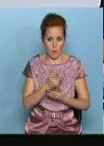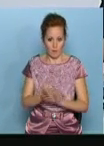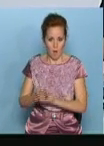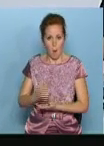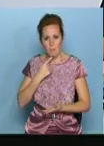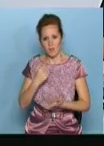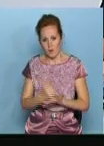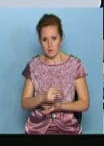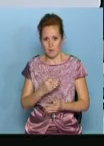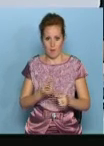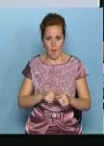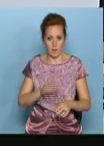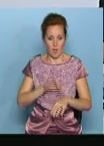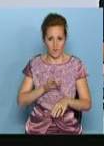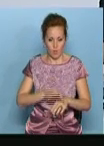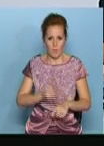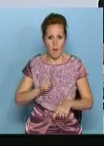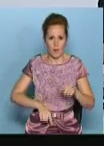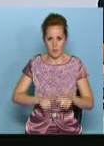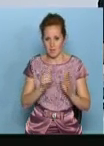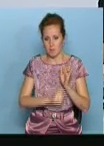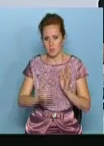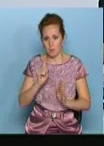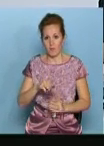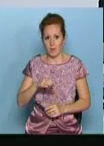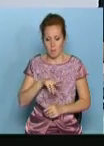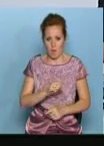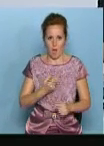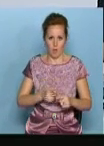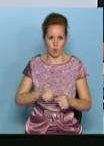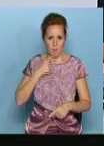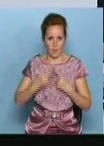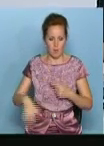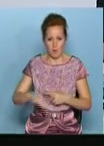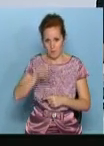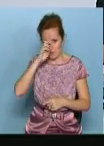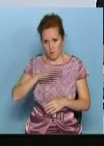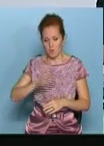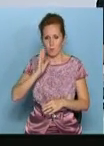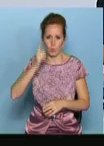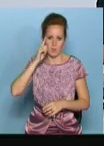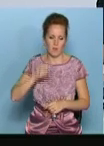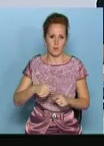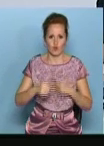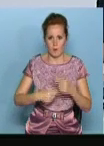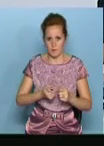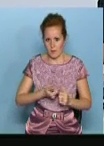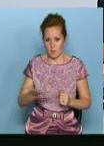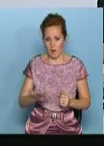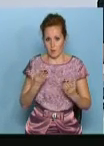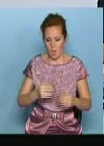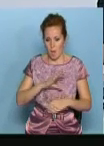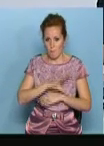них энтеровирус редкого 71-го типа, о котором говорят по всей стране, будет известно через несколько дней после лабораторных исследований.